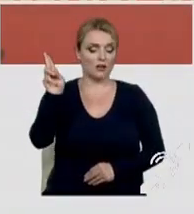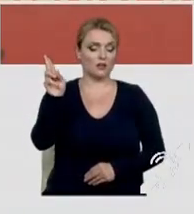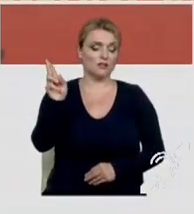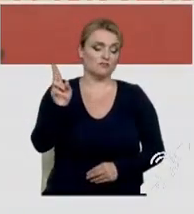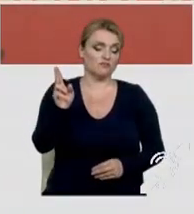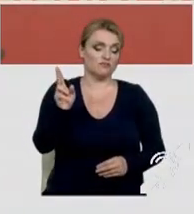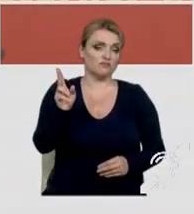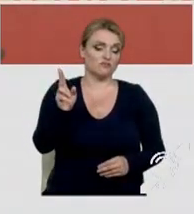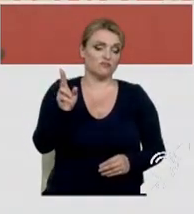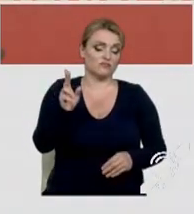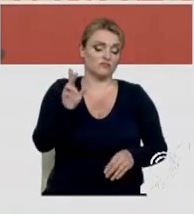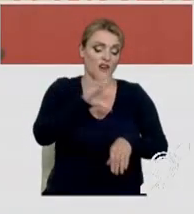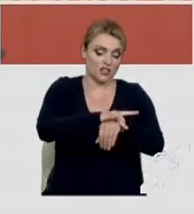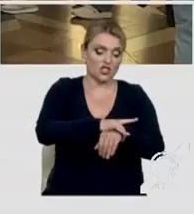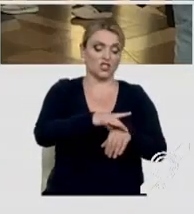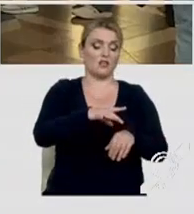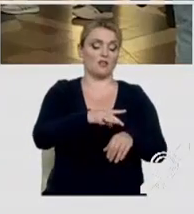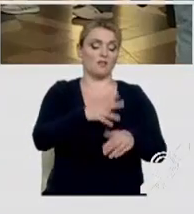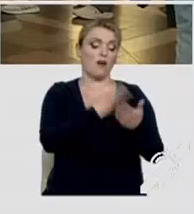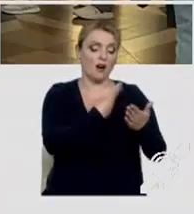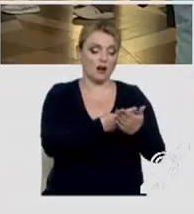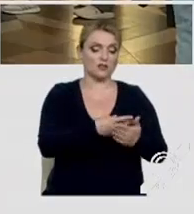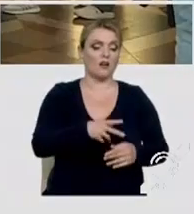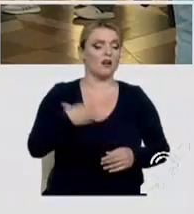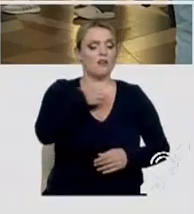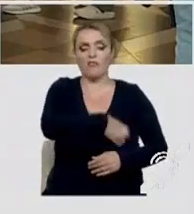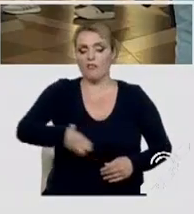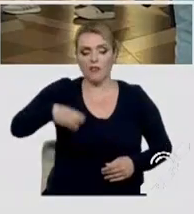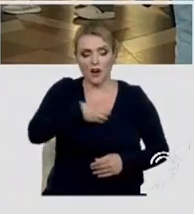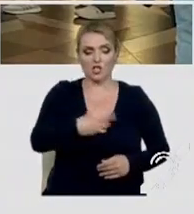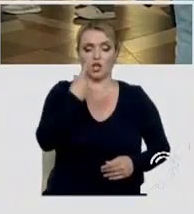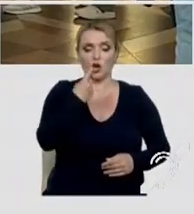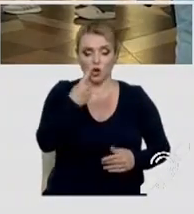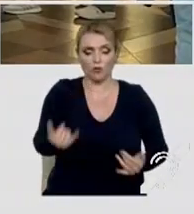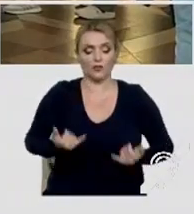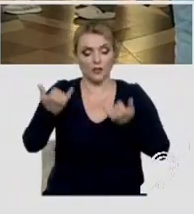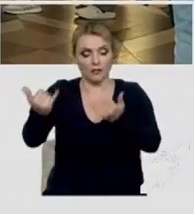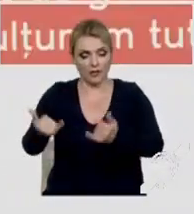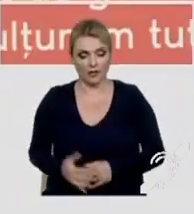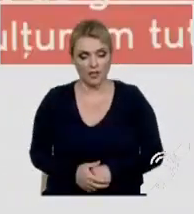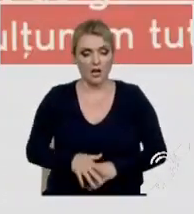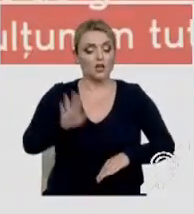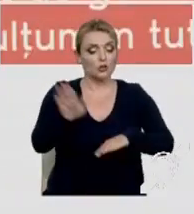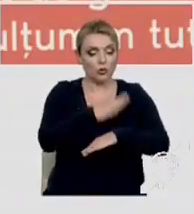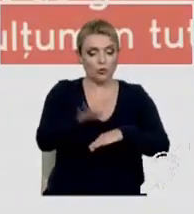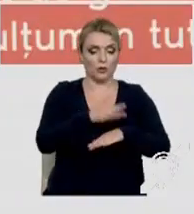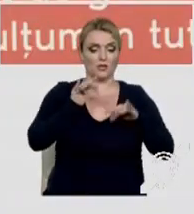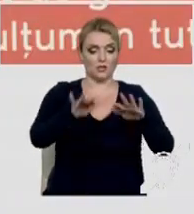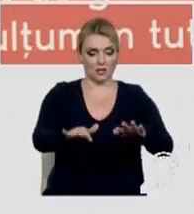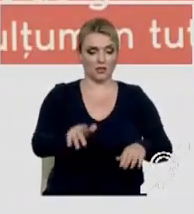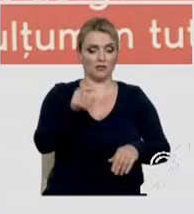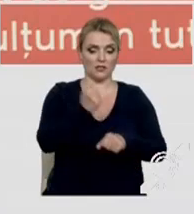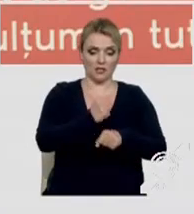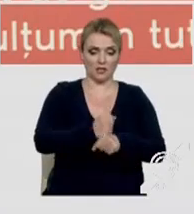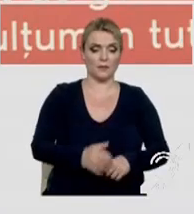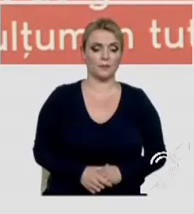este de importantă donarea de sânge și cât este de important gestul acesta voluntar. O unitate de sânge